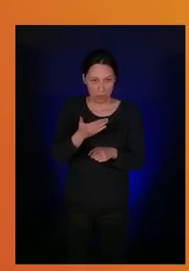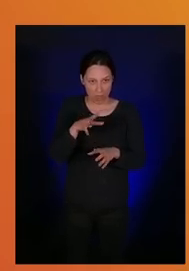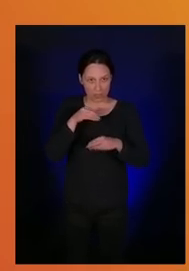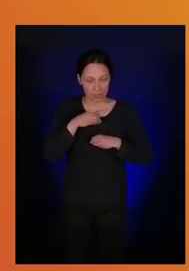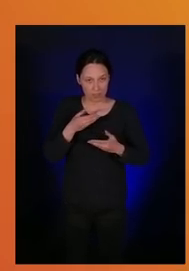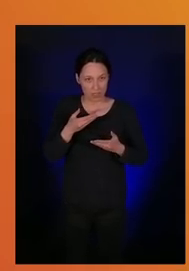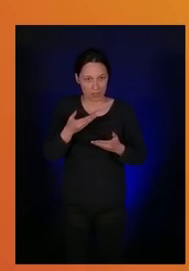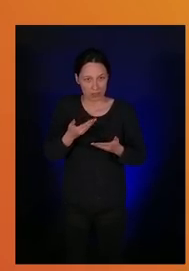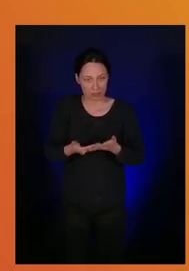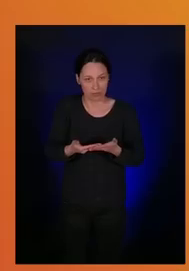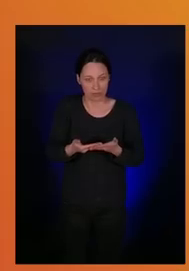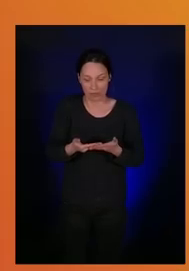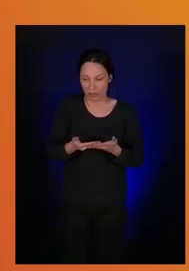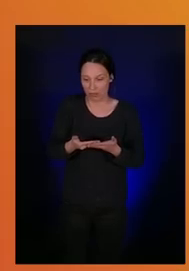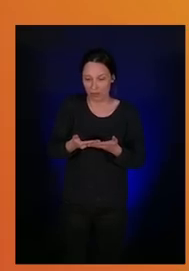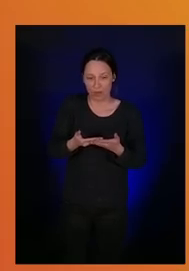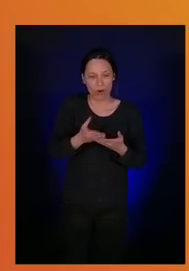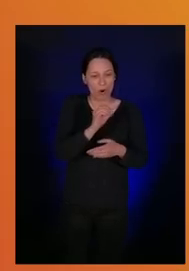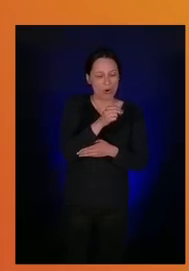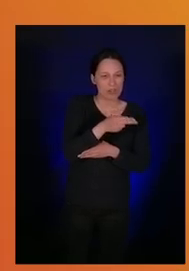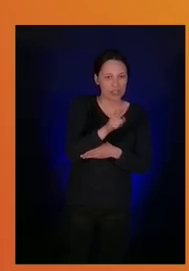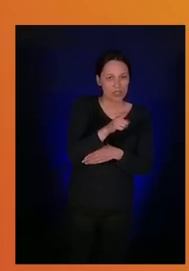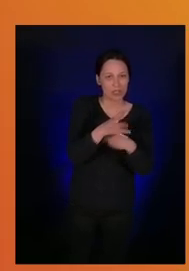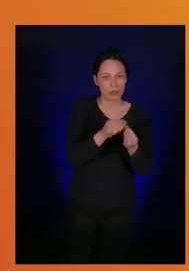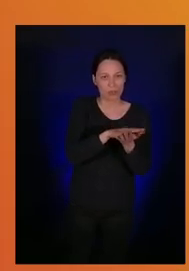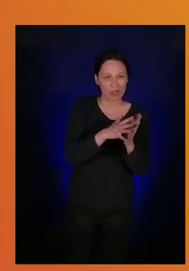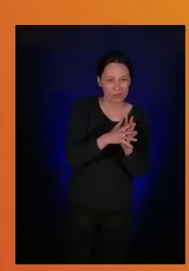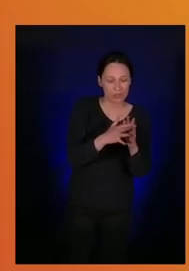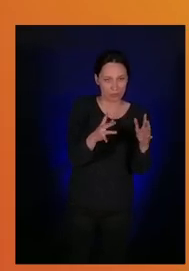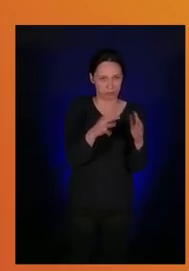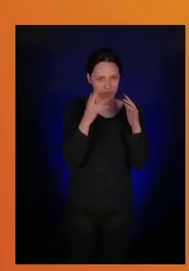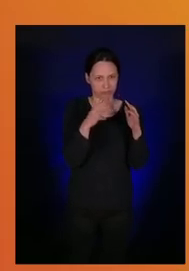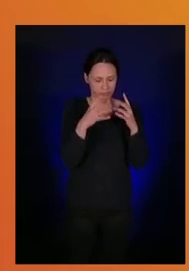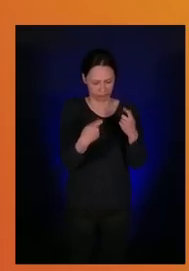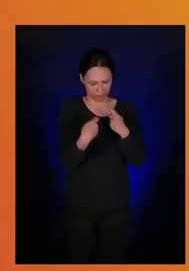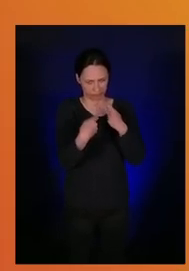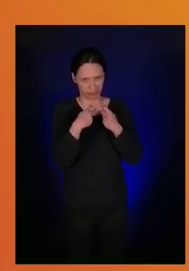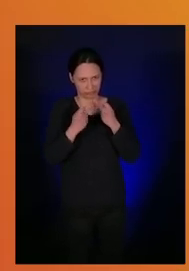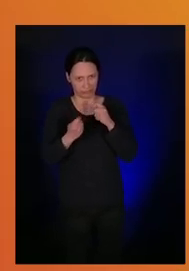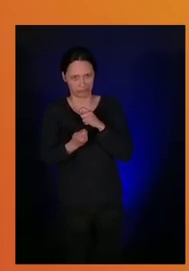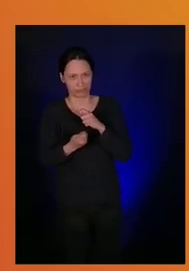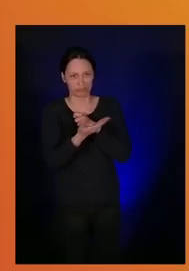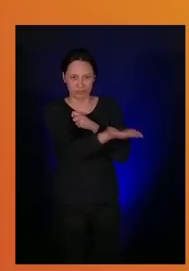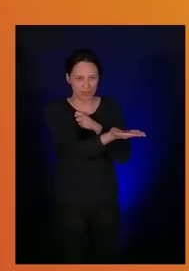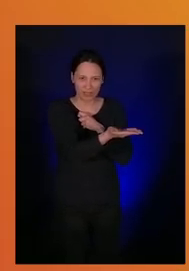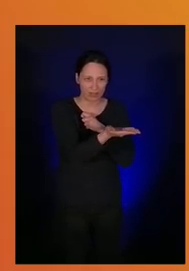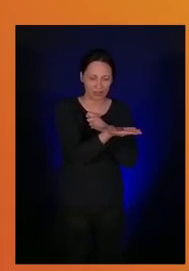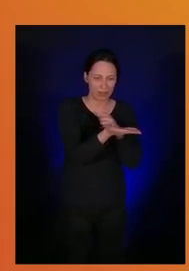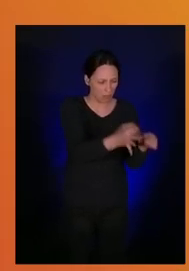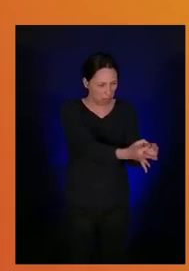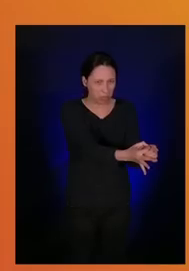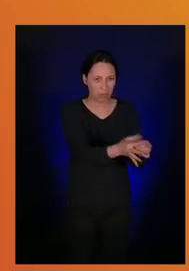des associations, des ONG ou des collectifs qui ne sont pas équivalents à la CGT, ni en nombre, ni en